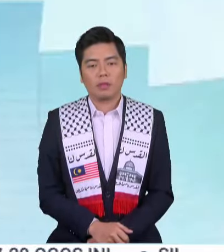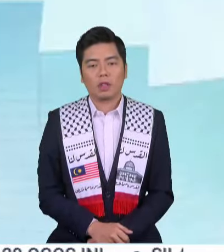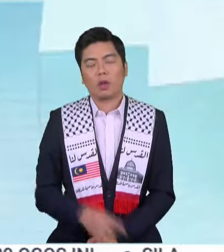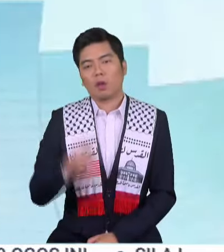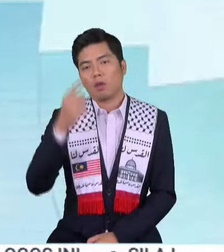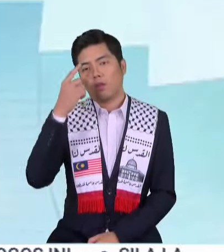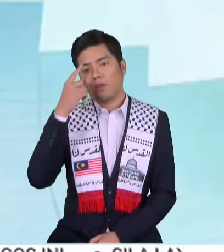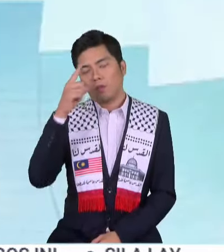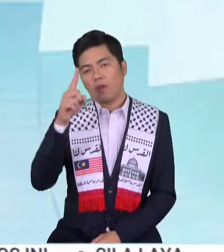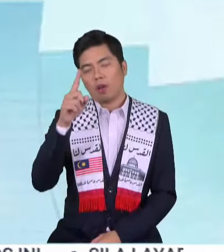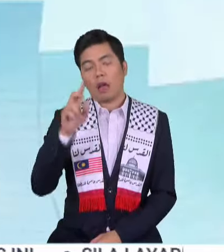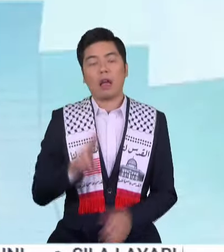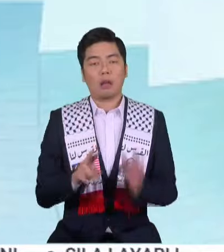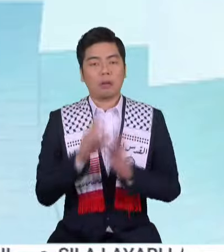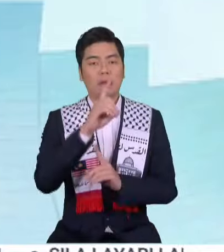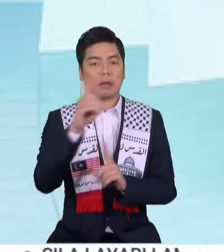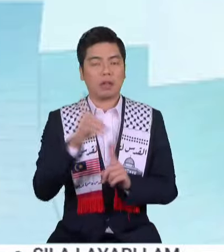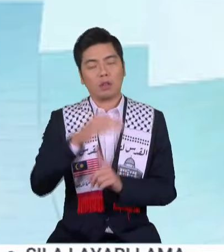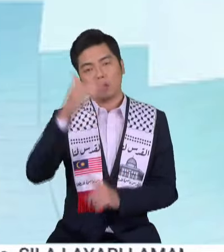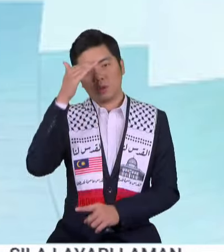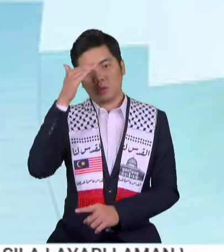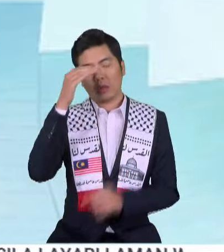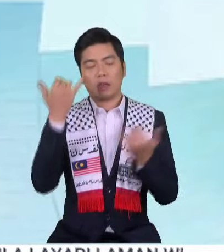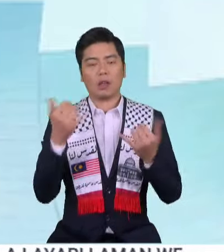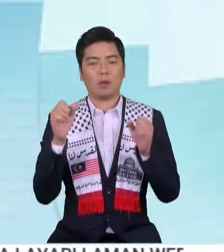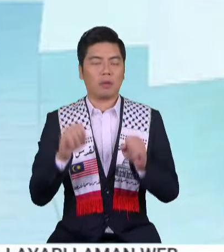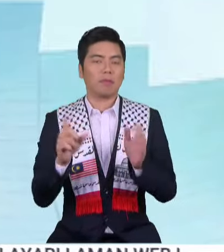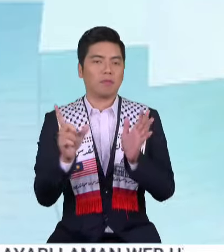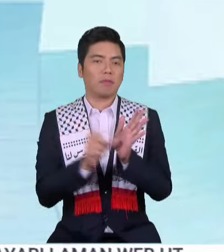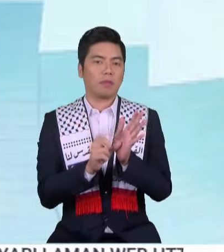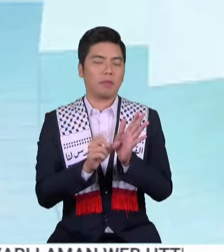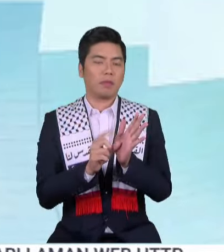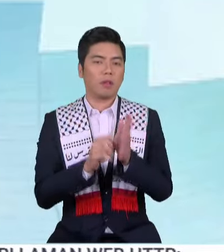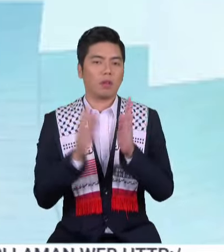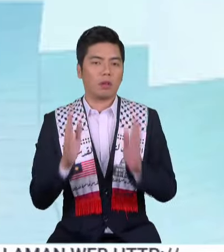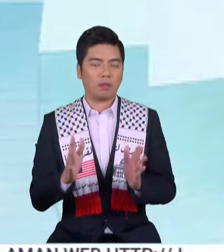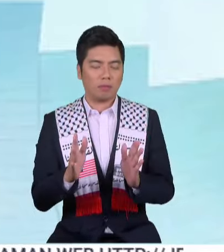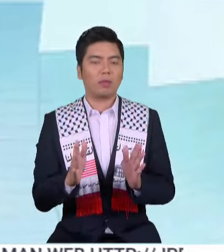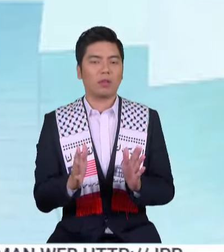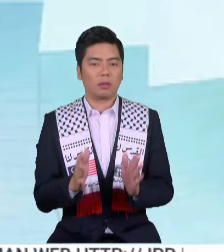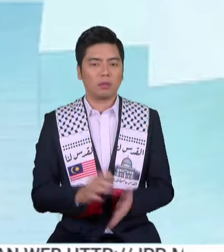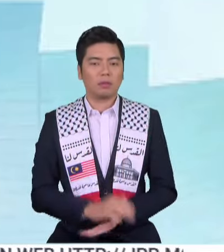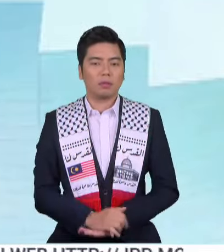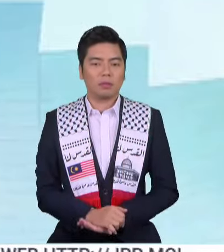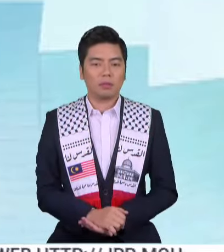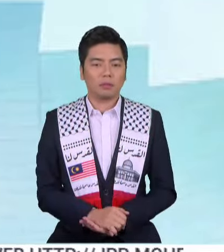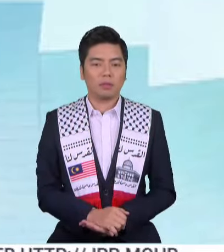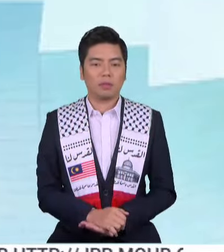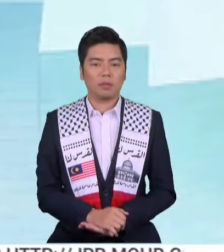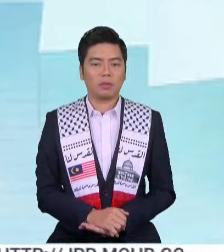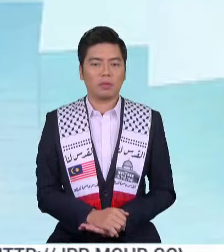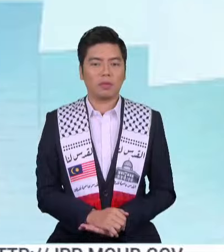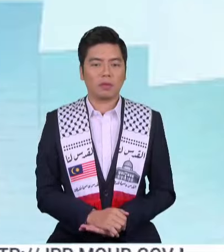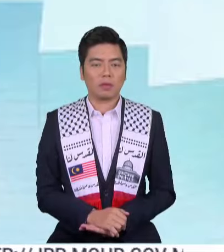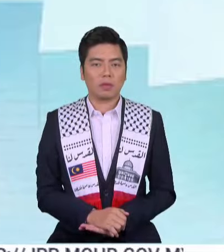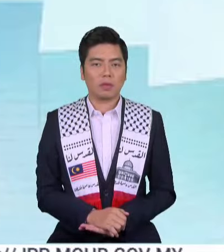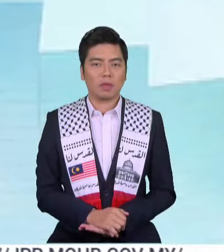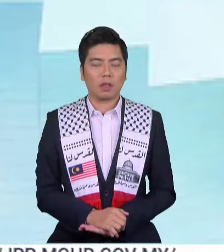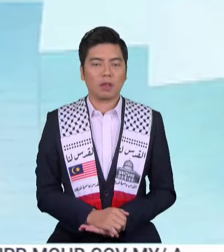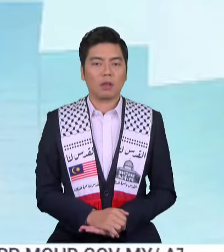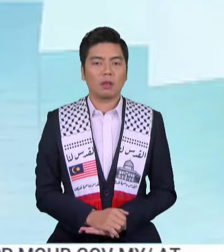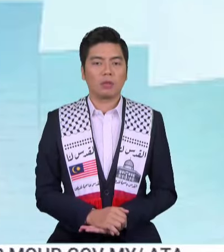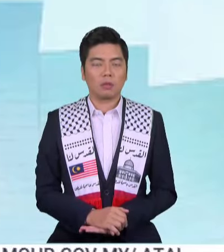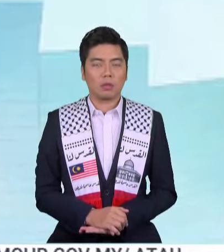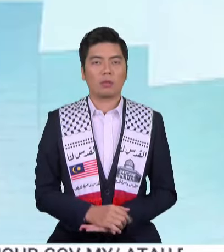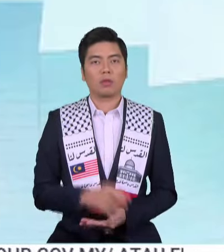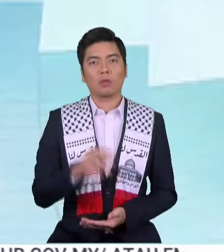Untuk lebih perkembangan dari Johor, langsung bersama Erwin Zaid. Antara fokus, 231 kes kecemasan diterima JBPM